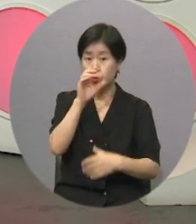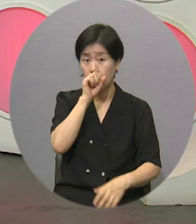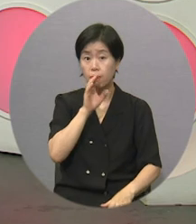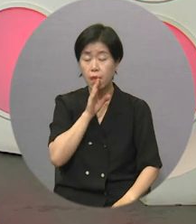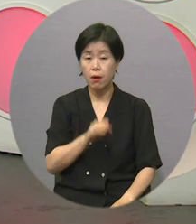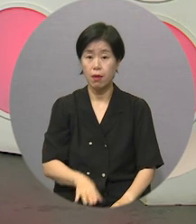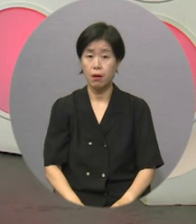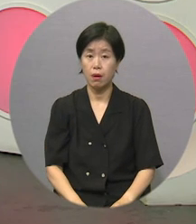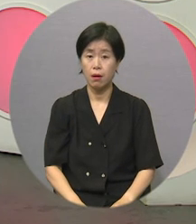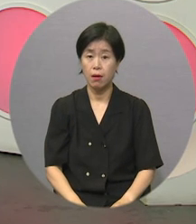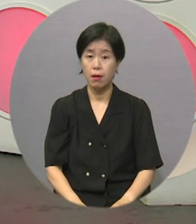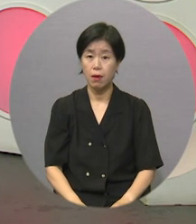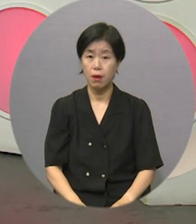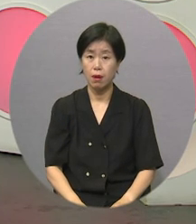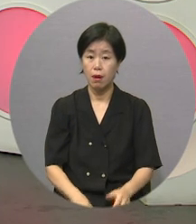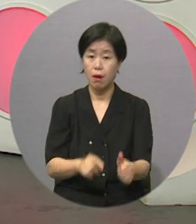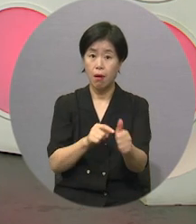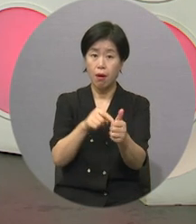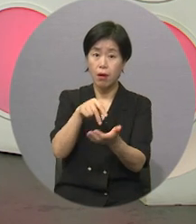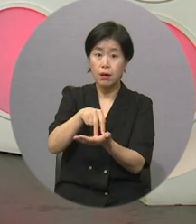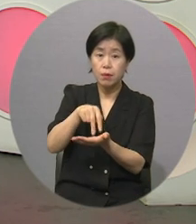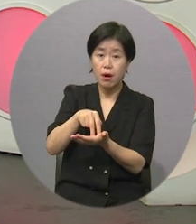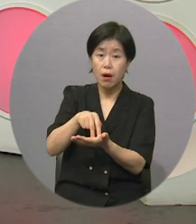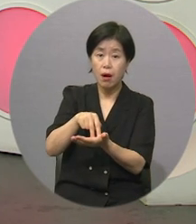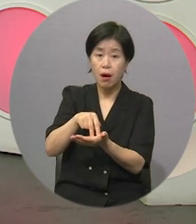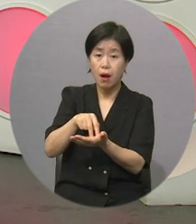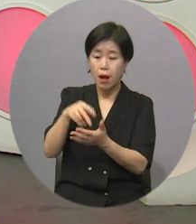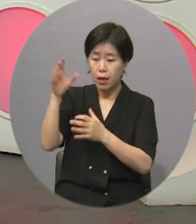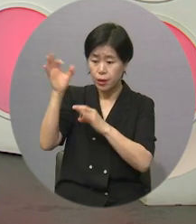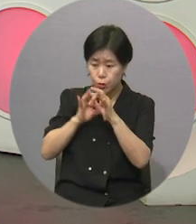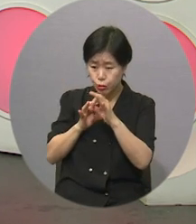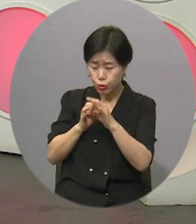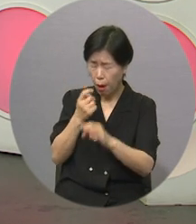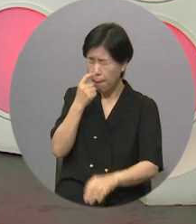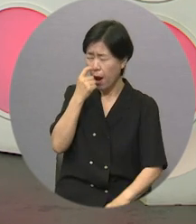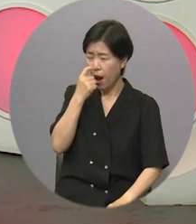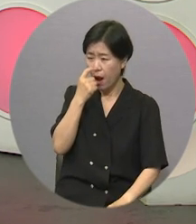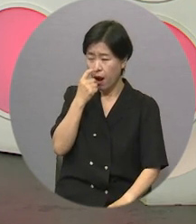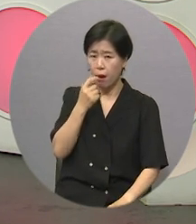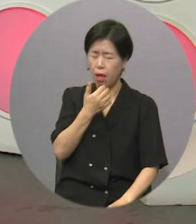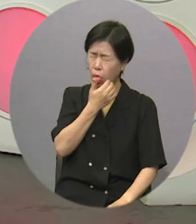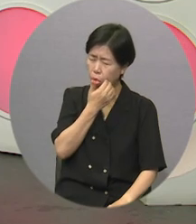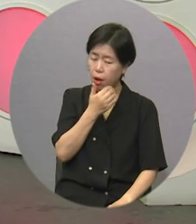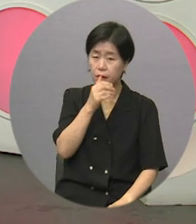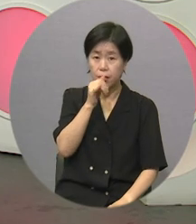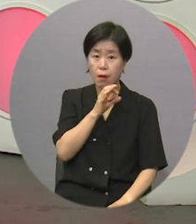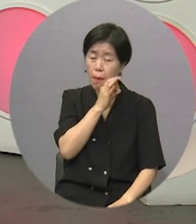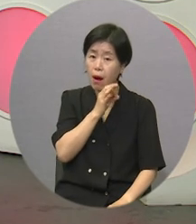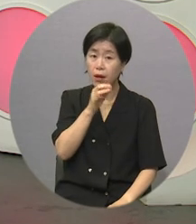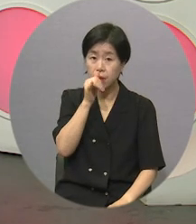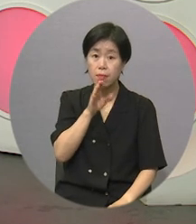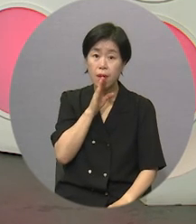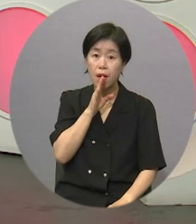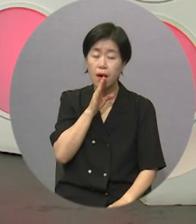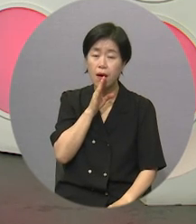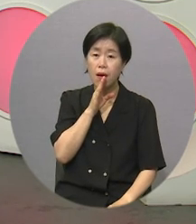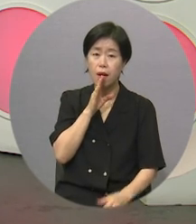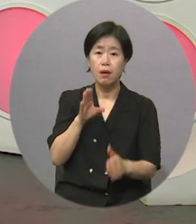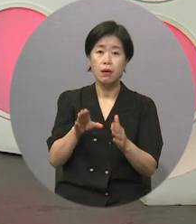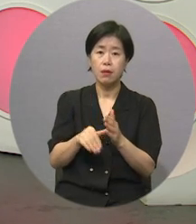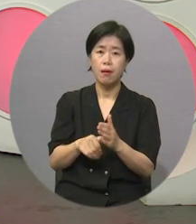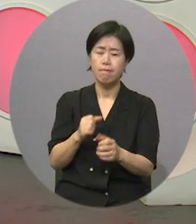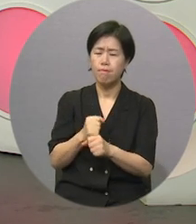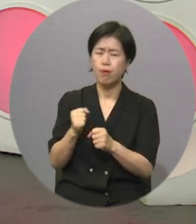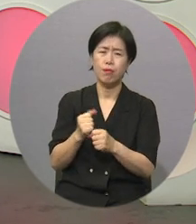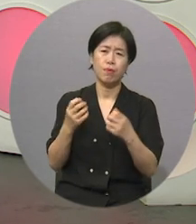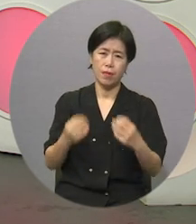맞아. 그렇지만 누군가에게는 그게 이미 그 실수를 한 사람은 얼마나 민망하고 몸둘 바를 모르겠어요. 그럼요. 민망하고 막